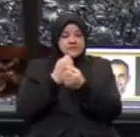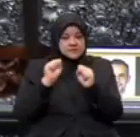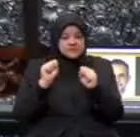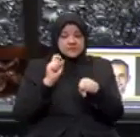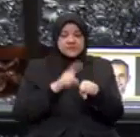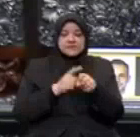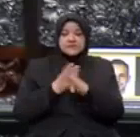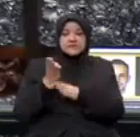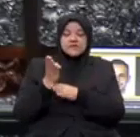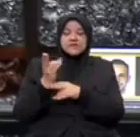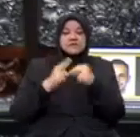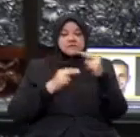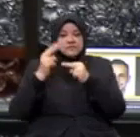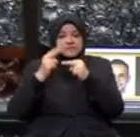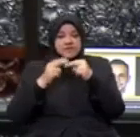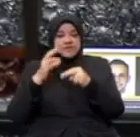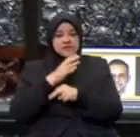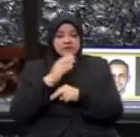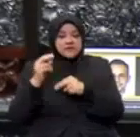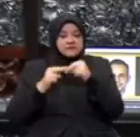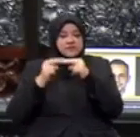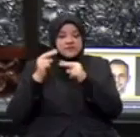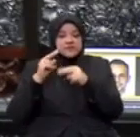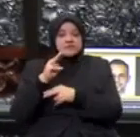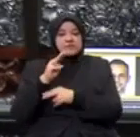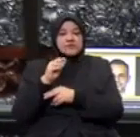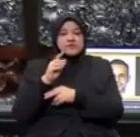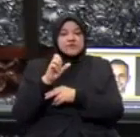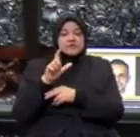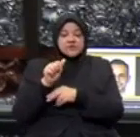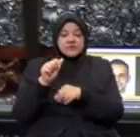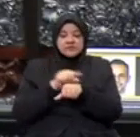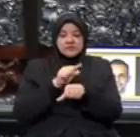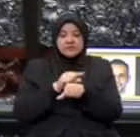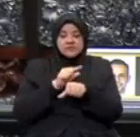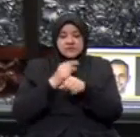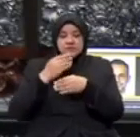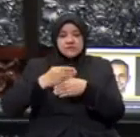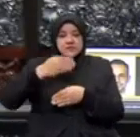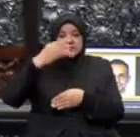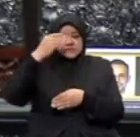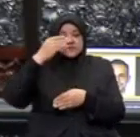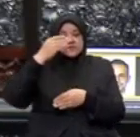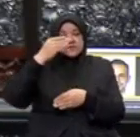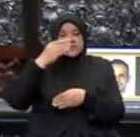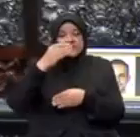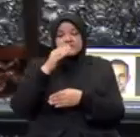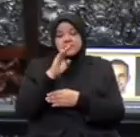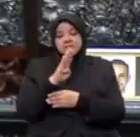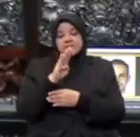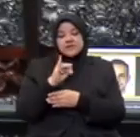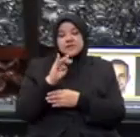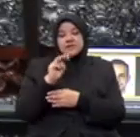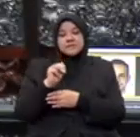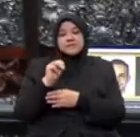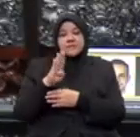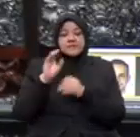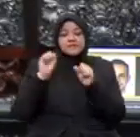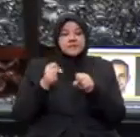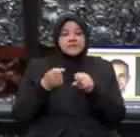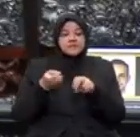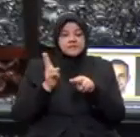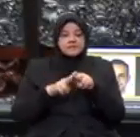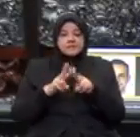dalam sektor pembinaan. Selain pembinaan secara modular, penggunaan Building Information Modeling atau BIM dapat